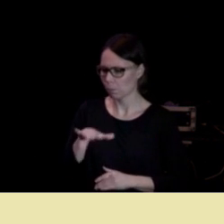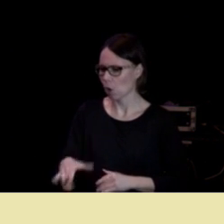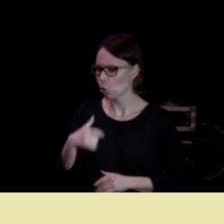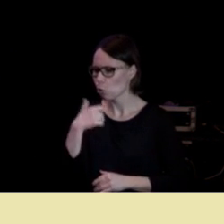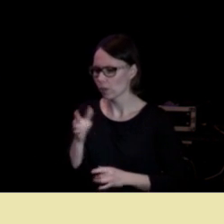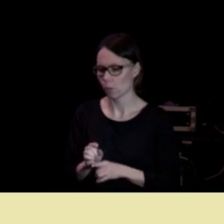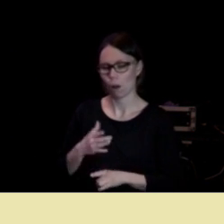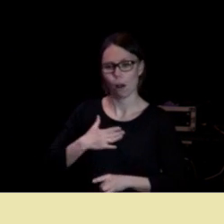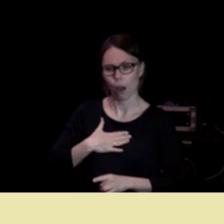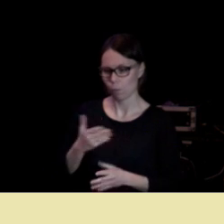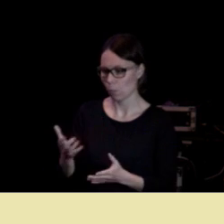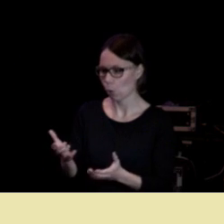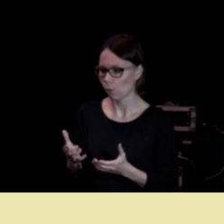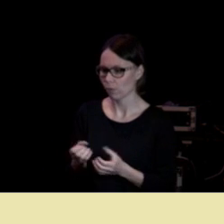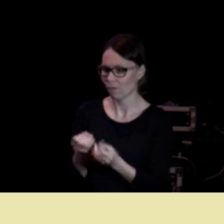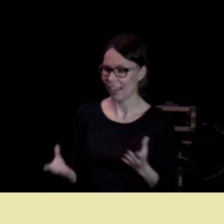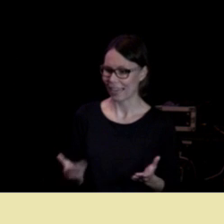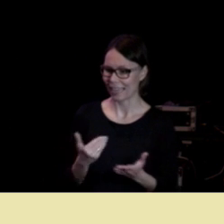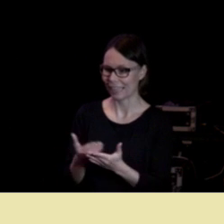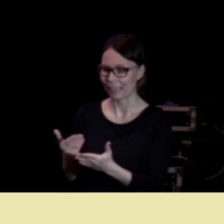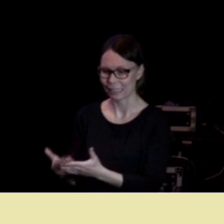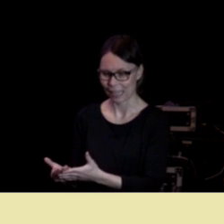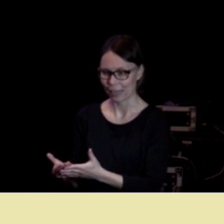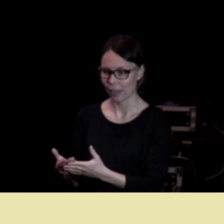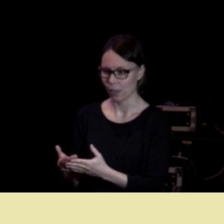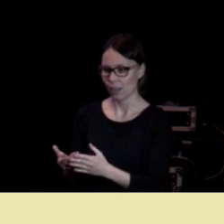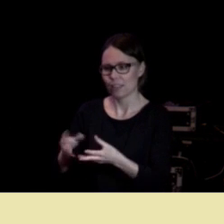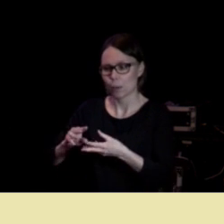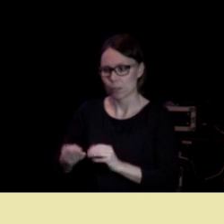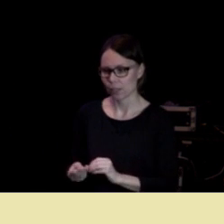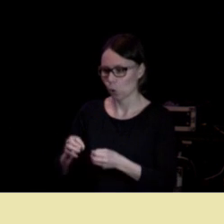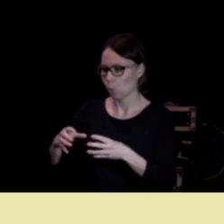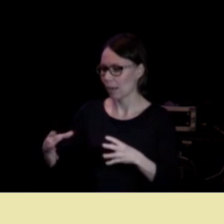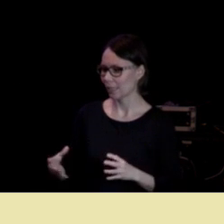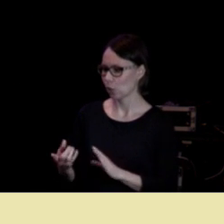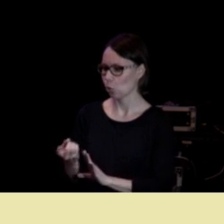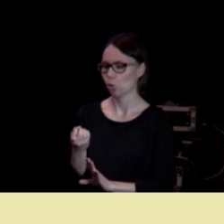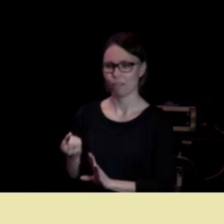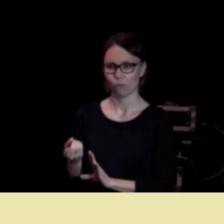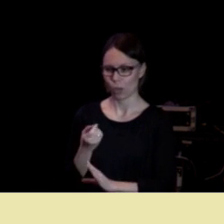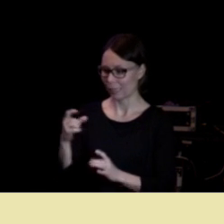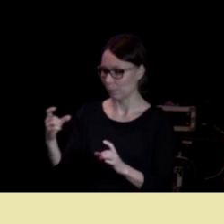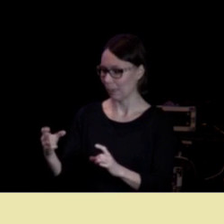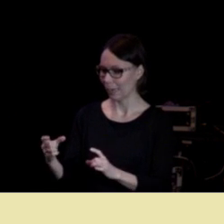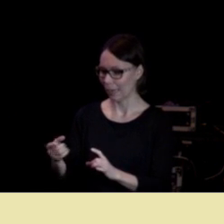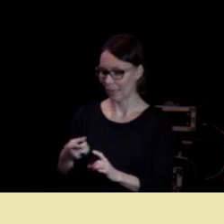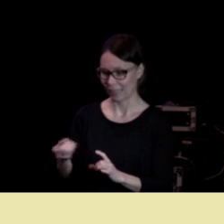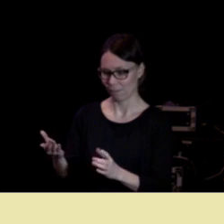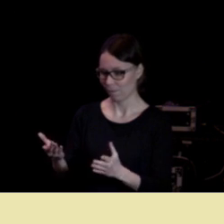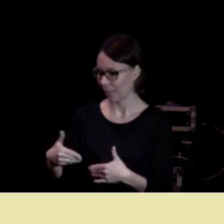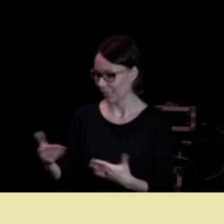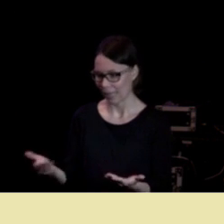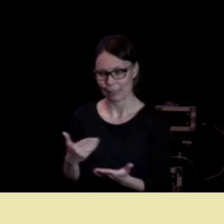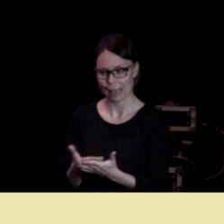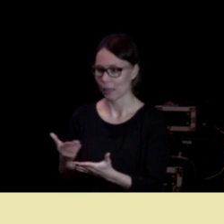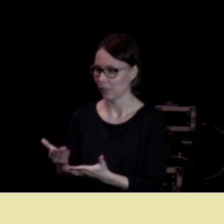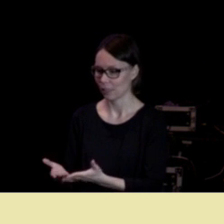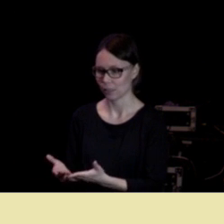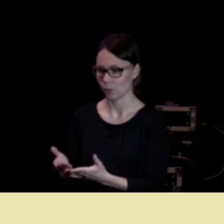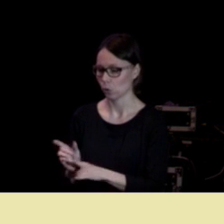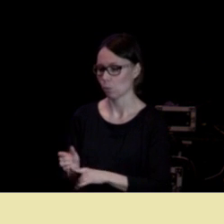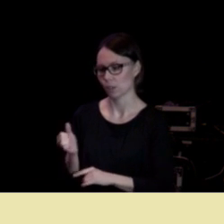som hadde behov for flere tjenester, som hadde sammensatte komplekse utfordringsbilder, de fikk ikke de tjenestene de